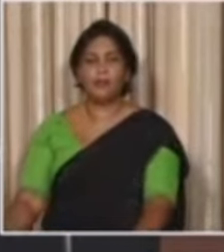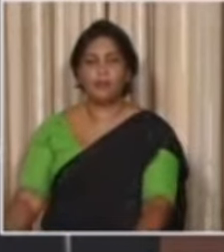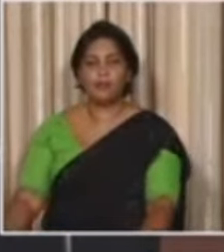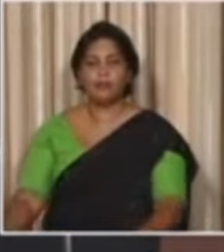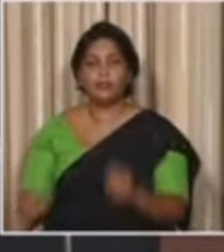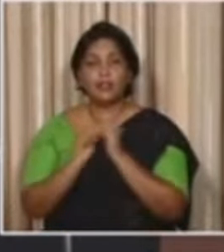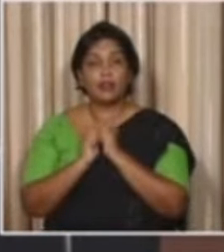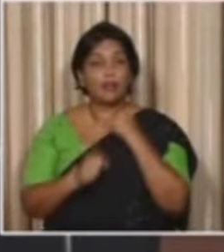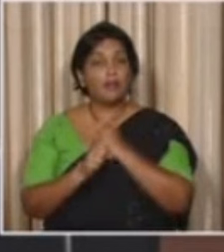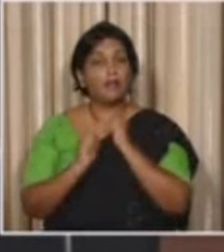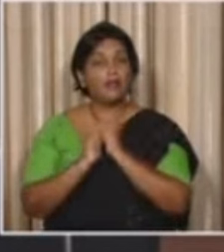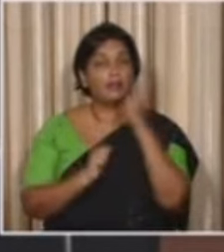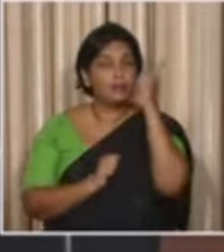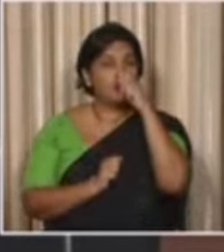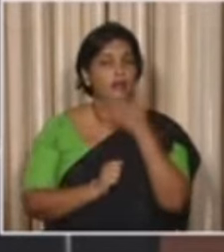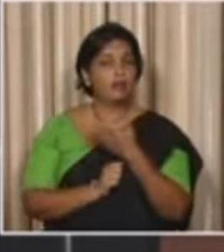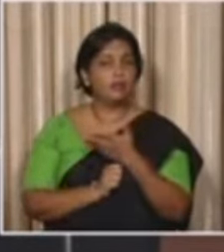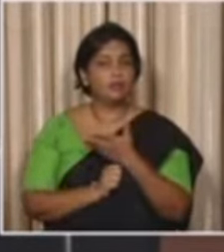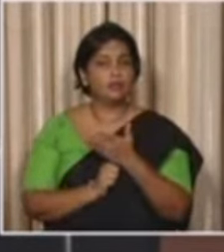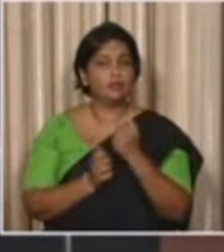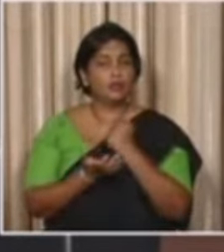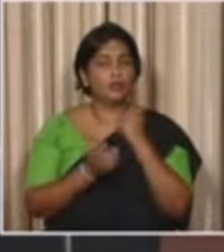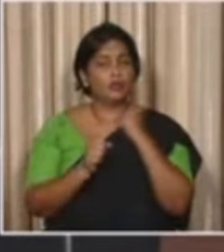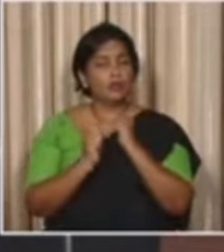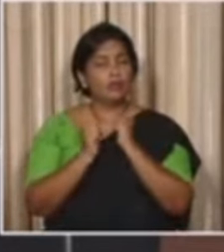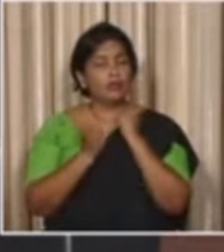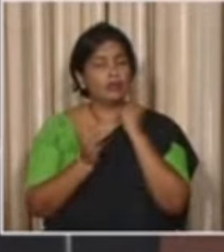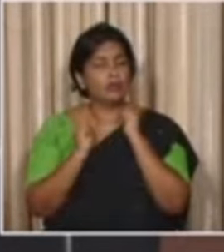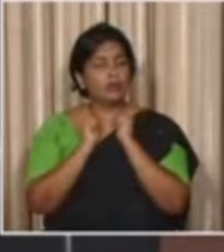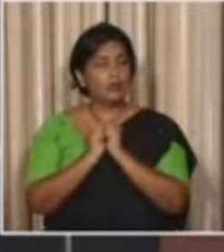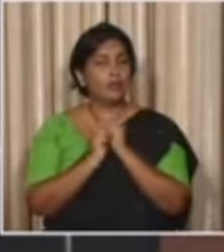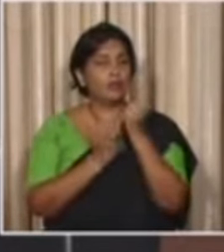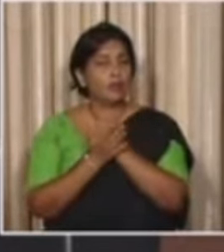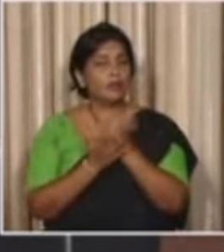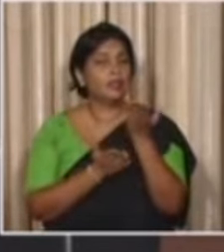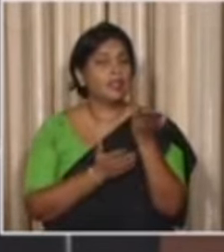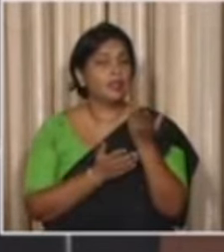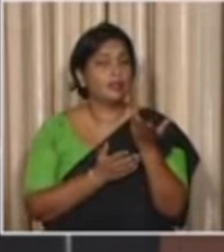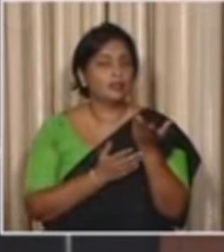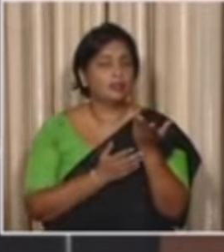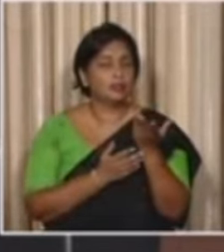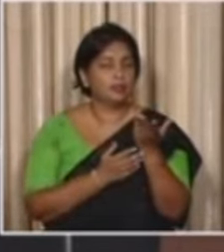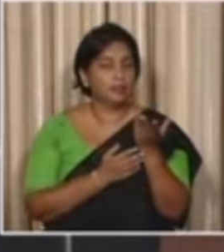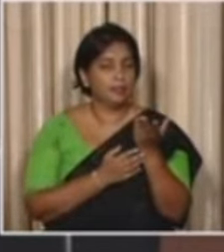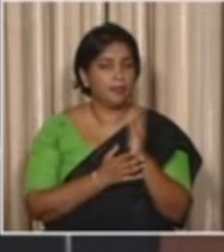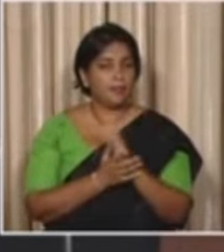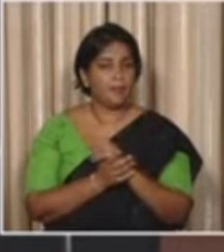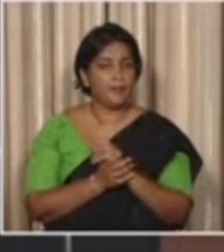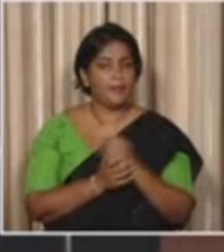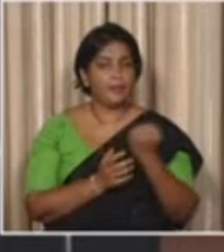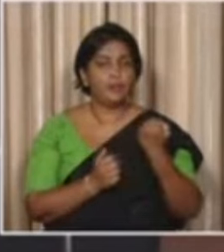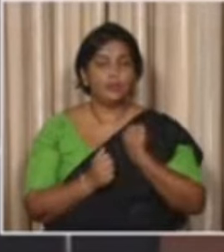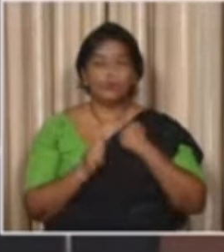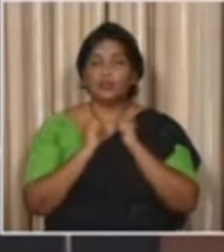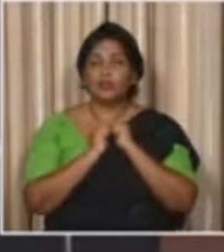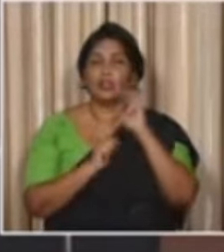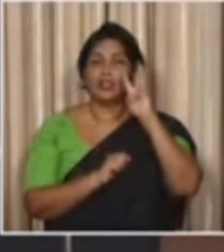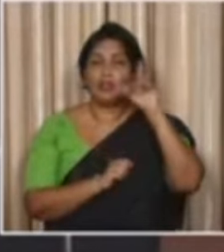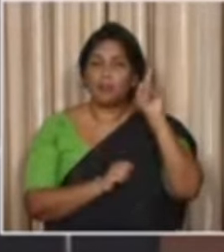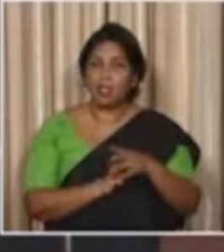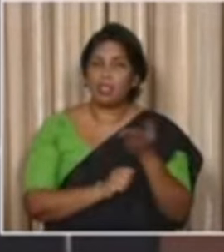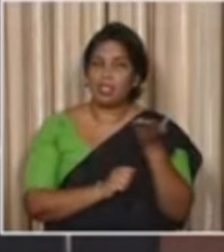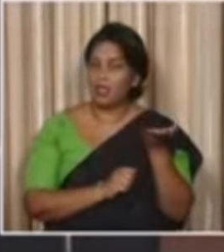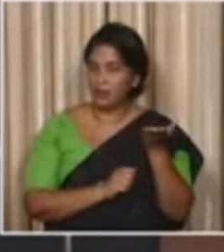පැටි සීල රාජ්‍ය සේවක කීයේද ඉල්ලන්නේ අර මේ වෛද්‍ය වෘත්තිකය 35000